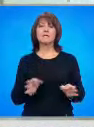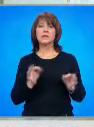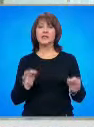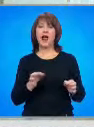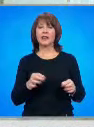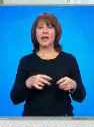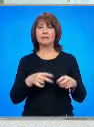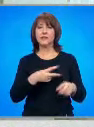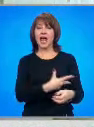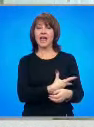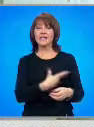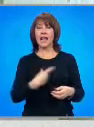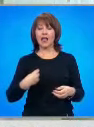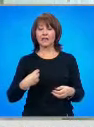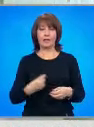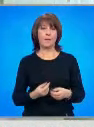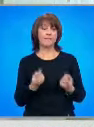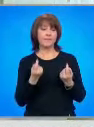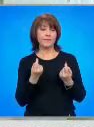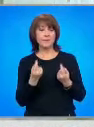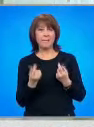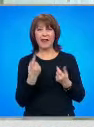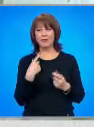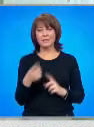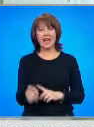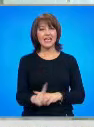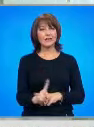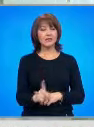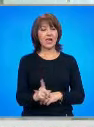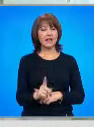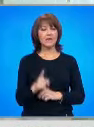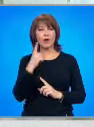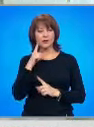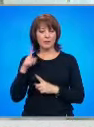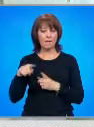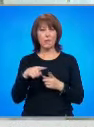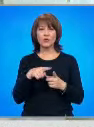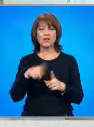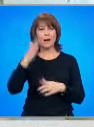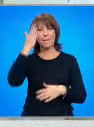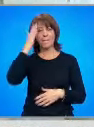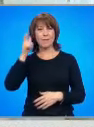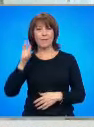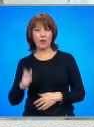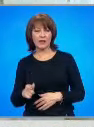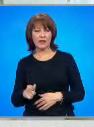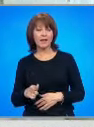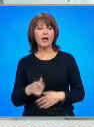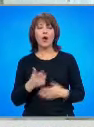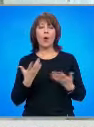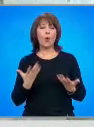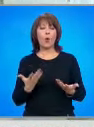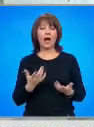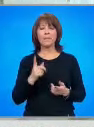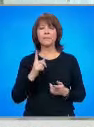Със съжаление, малко сме изостанали от към проследяване на пациенти, от към това кога те